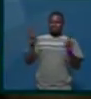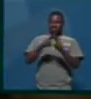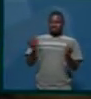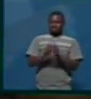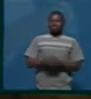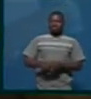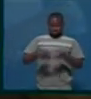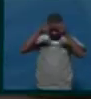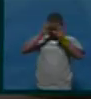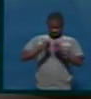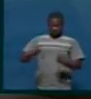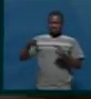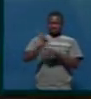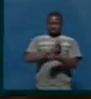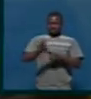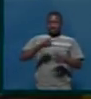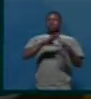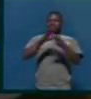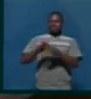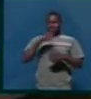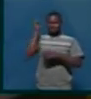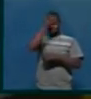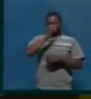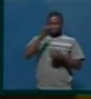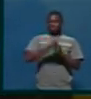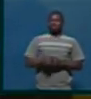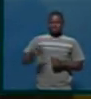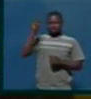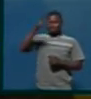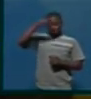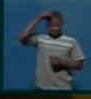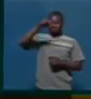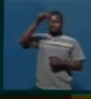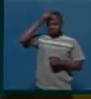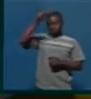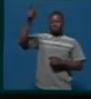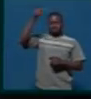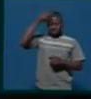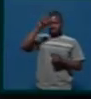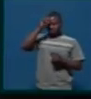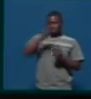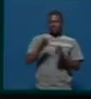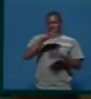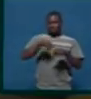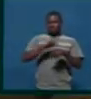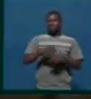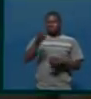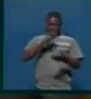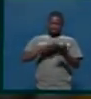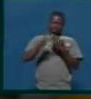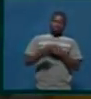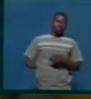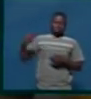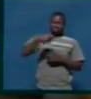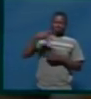l'Union africaine, Paul Kagame, sur le prochain sommet de Bruxelles sur le financement du G5 Sahel.